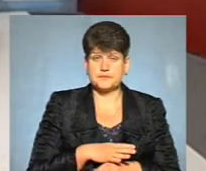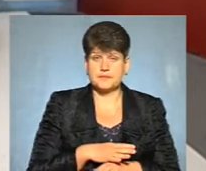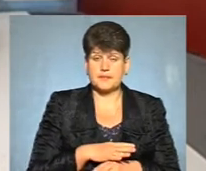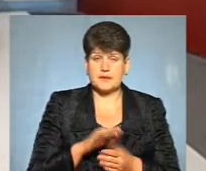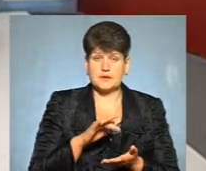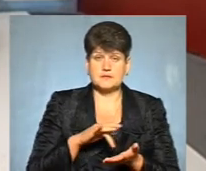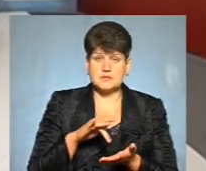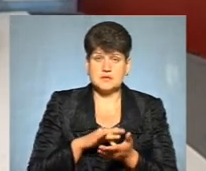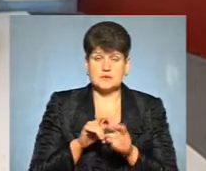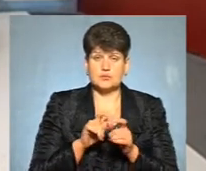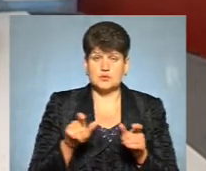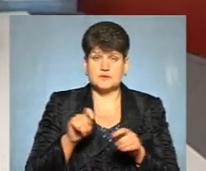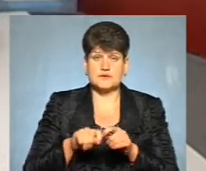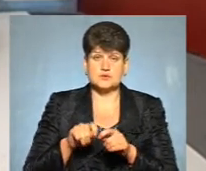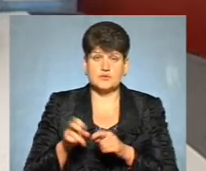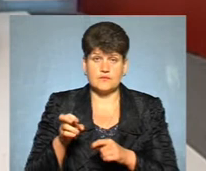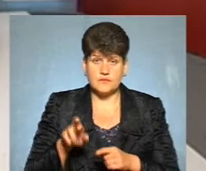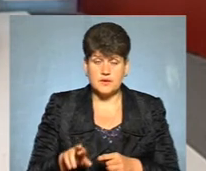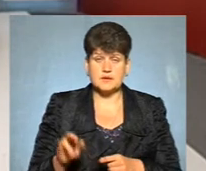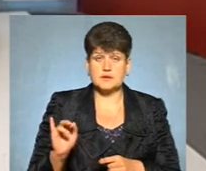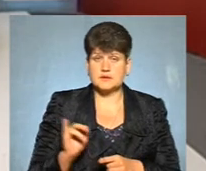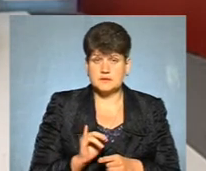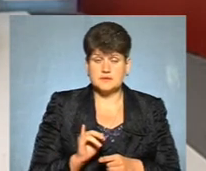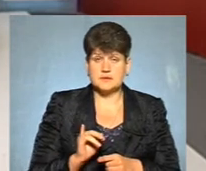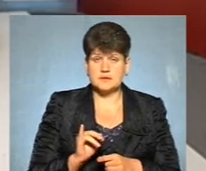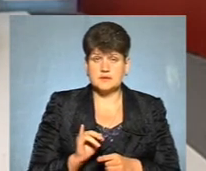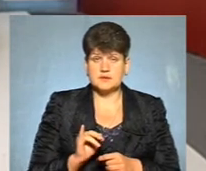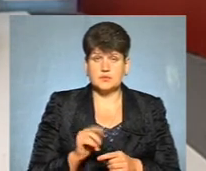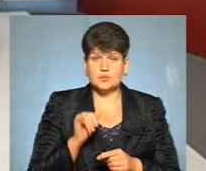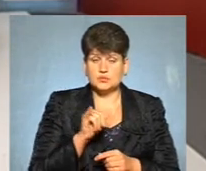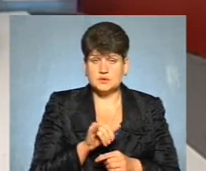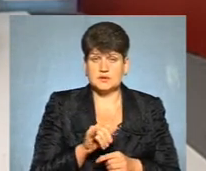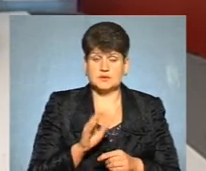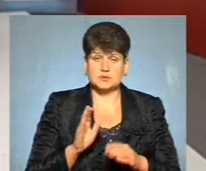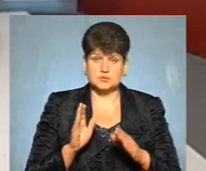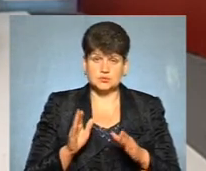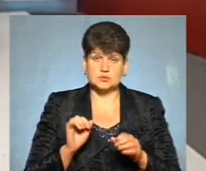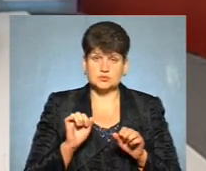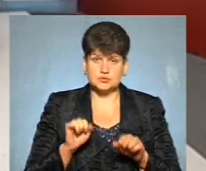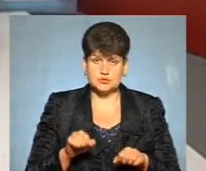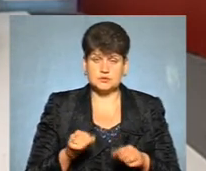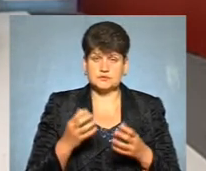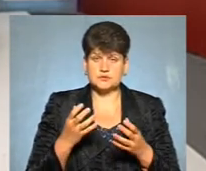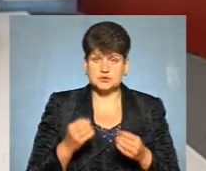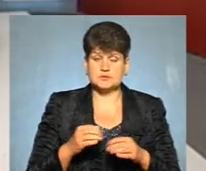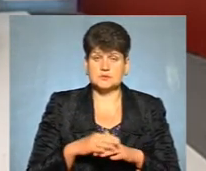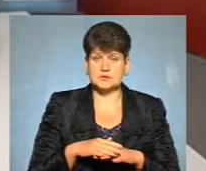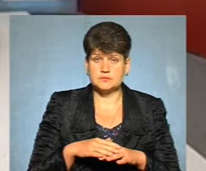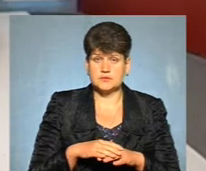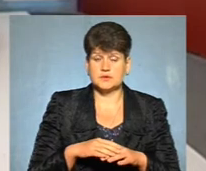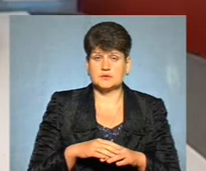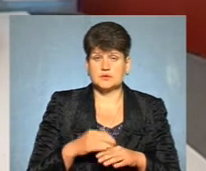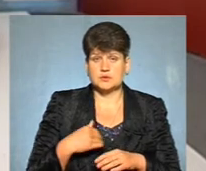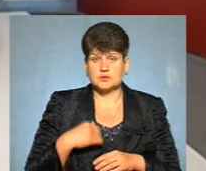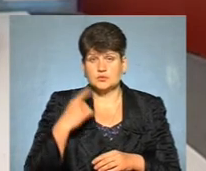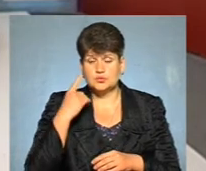центрів, від пунктів тестування, і в них буде можливість пройти тестування, скажімо, з математики. Ну, думаємо,